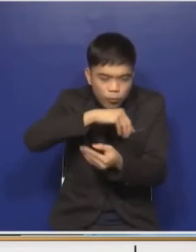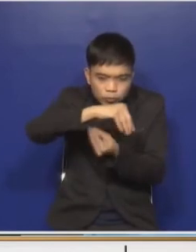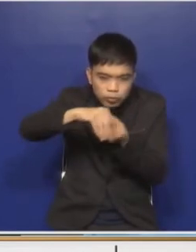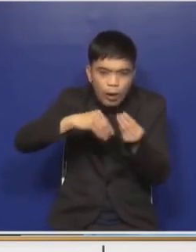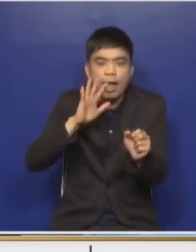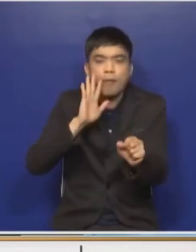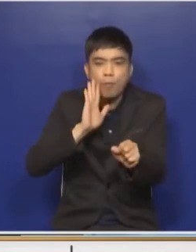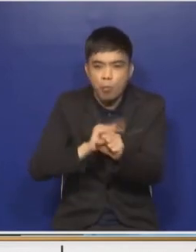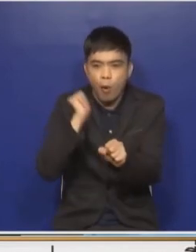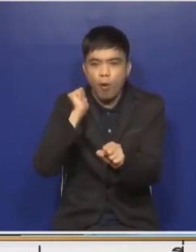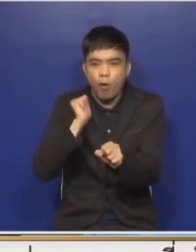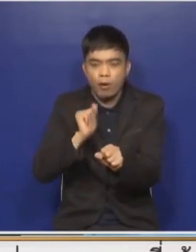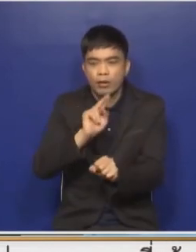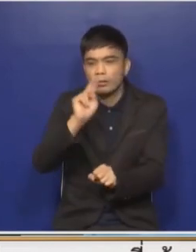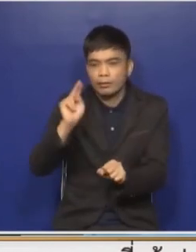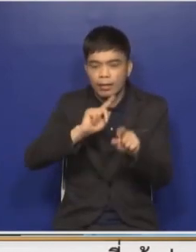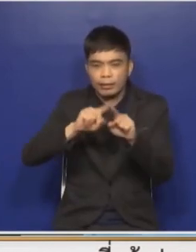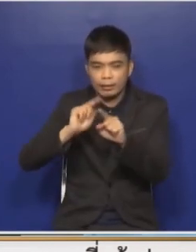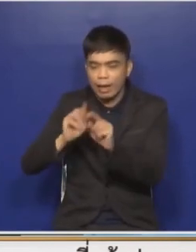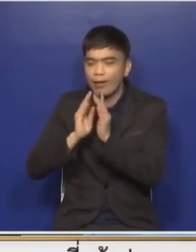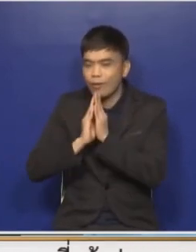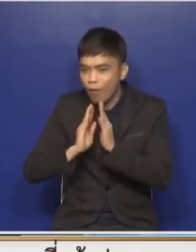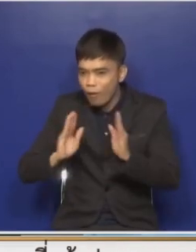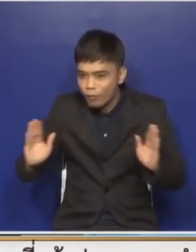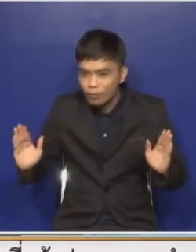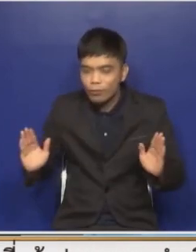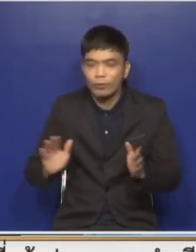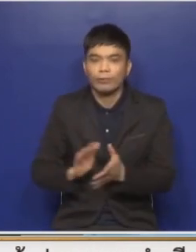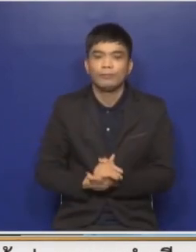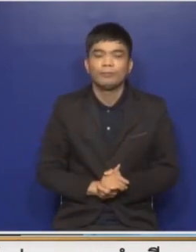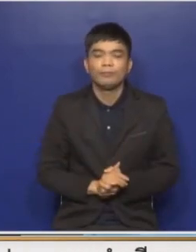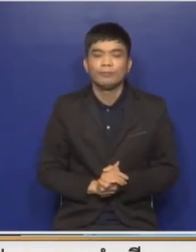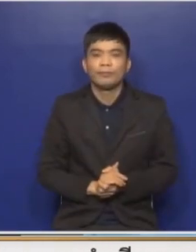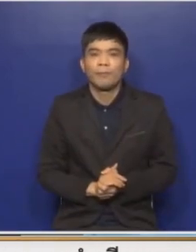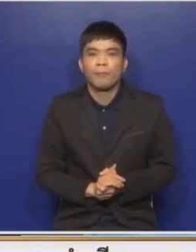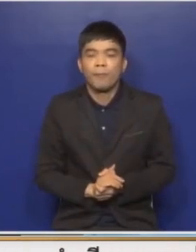ชลประทานลำดมน้อยที่ดูแลใจใส่ตามที่ผมแจ้งไปขอขอบคุณท่านประธานครับ ครับ